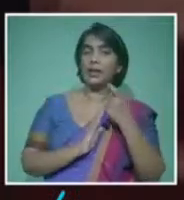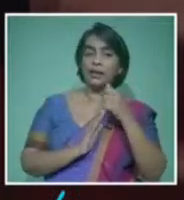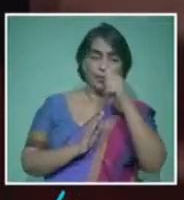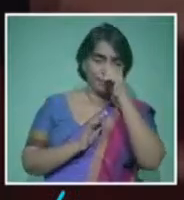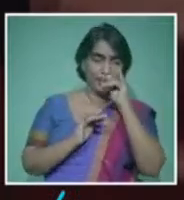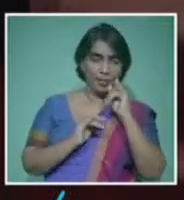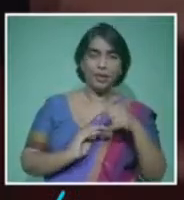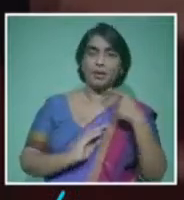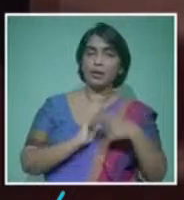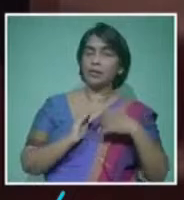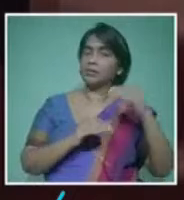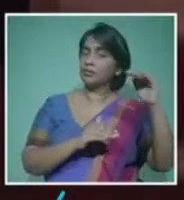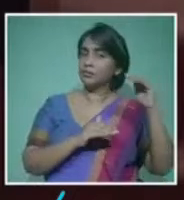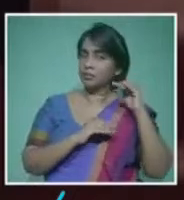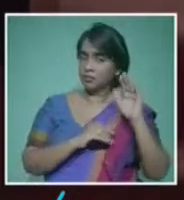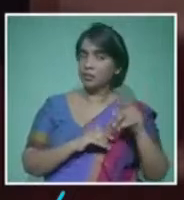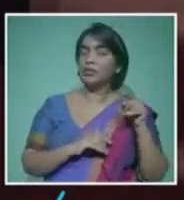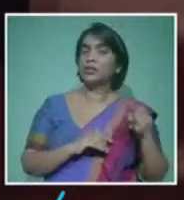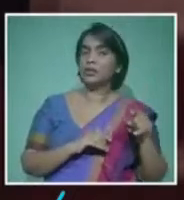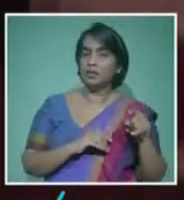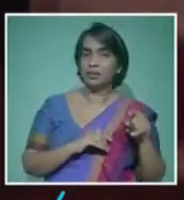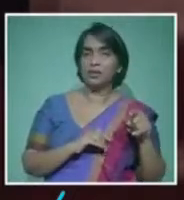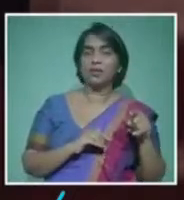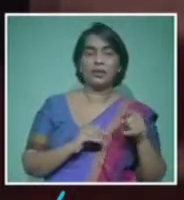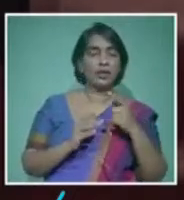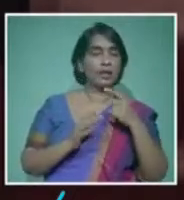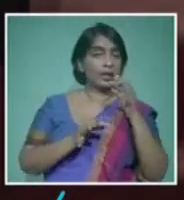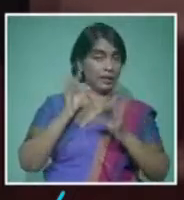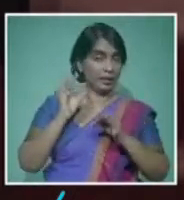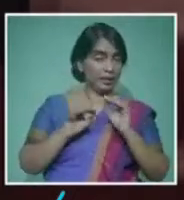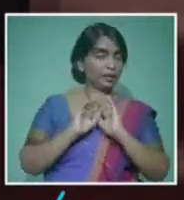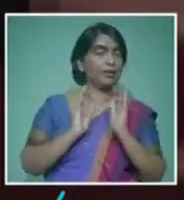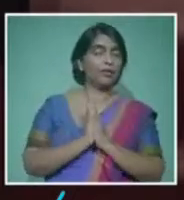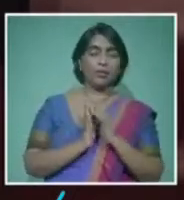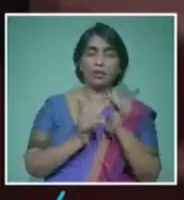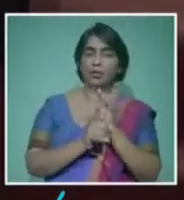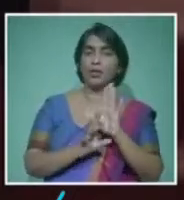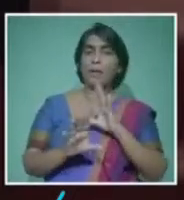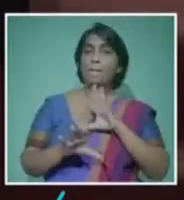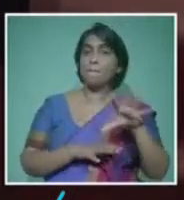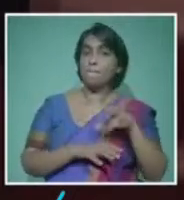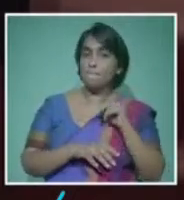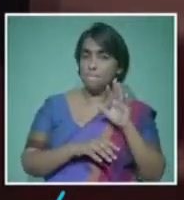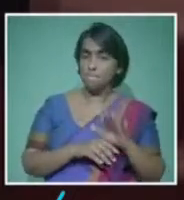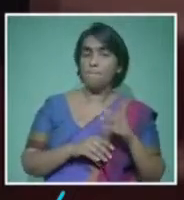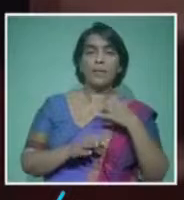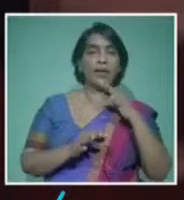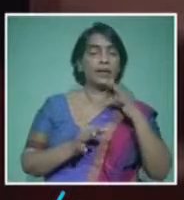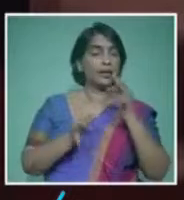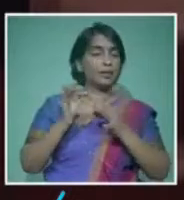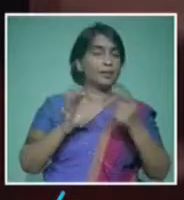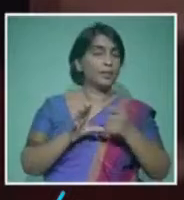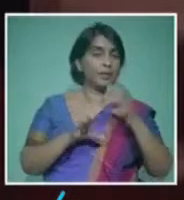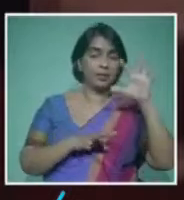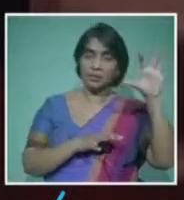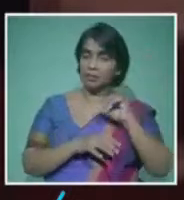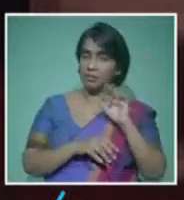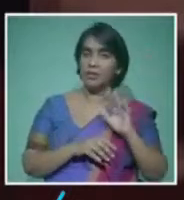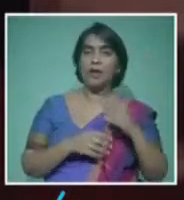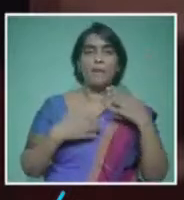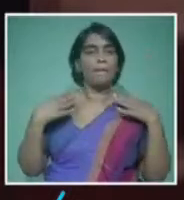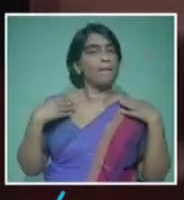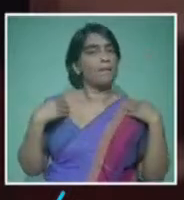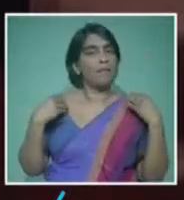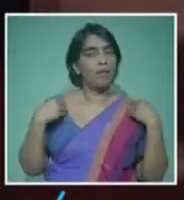ලෙස මෙරට ආනයනය කරන ලද මෙම කිරිපිටි තොගය ඍජු පරිභෝජනය සඳහා කිරිපිටි ආනයන කිරීමට ලබා දී තිබූ